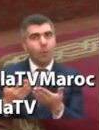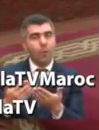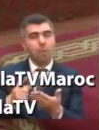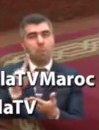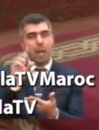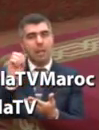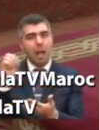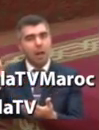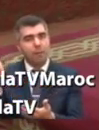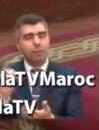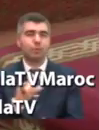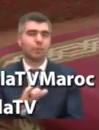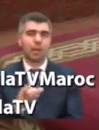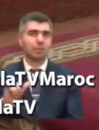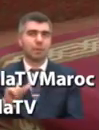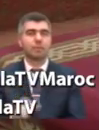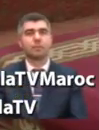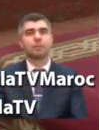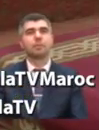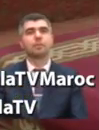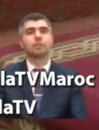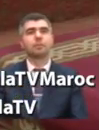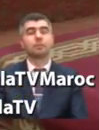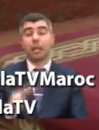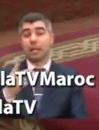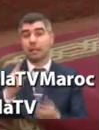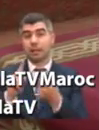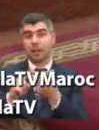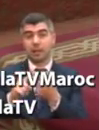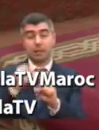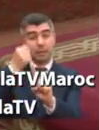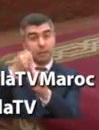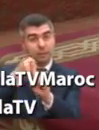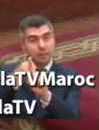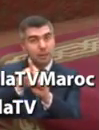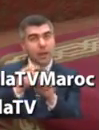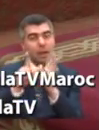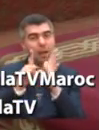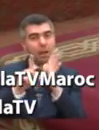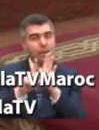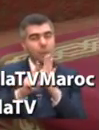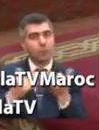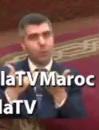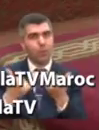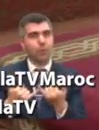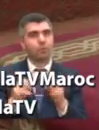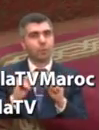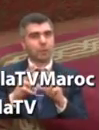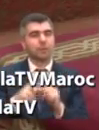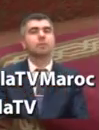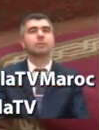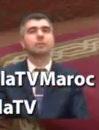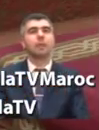الالاف وداك الشيء ما كاين شيء. ثانيا انه حنا كنقوموا بواحد المجهود ان القانون اليوم حنا كنطبقوه